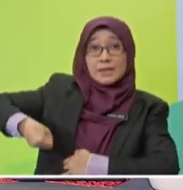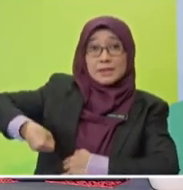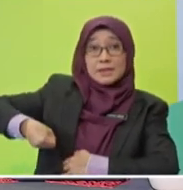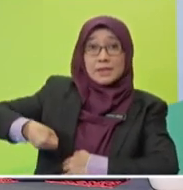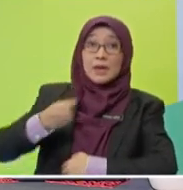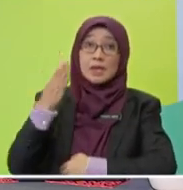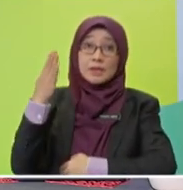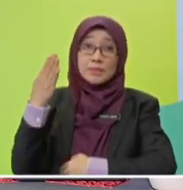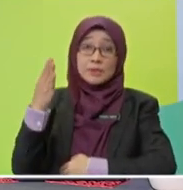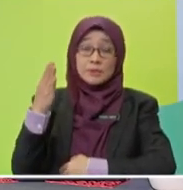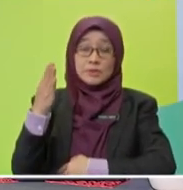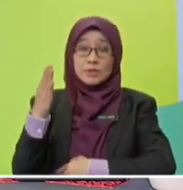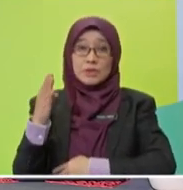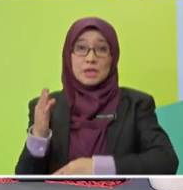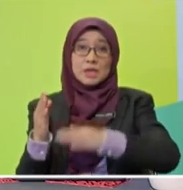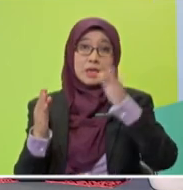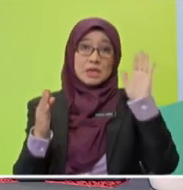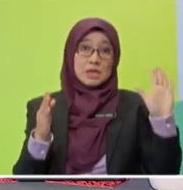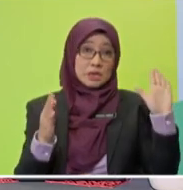yang kedua gambar